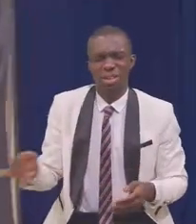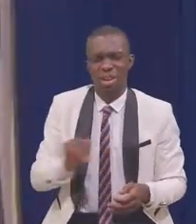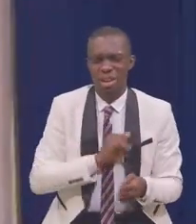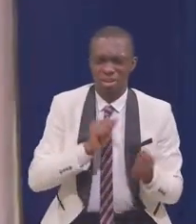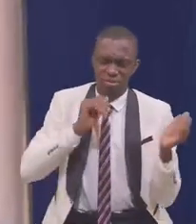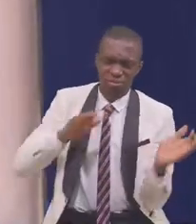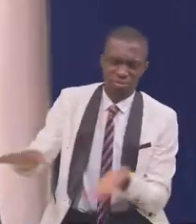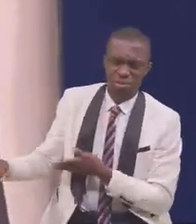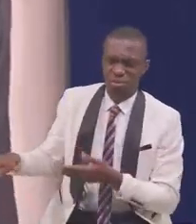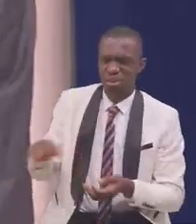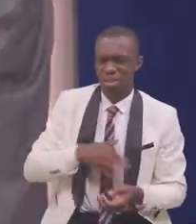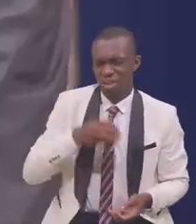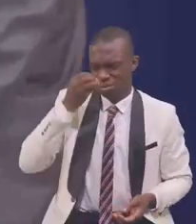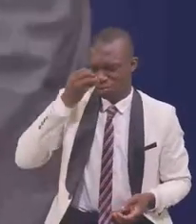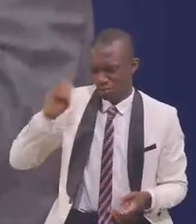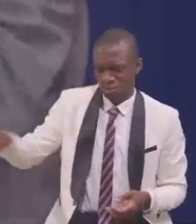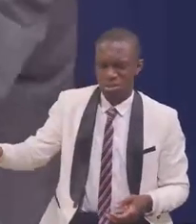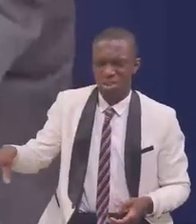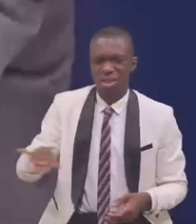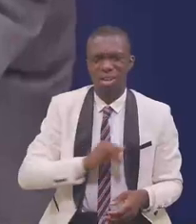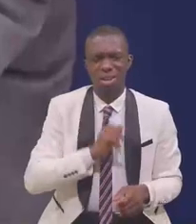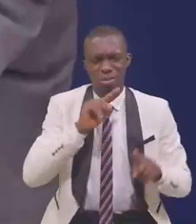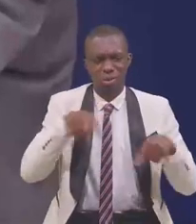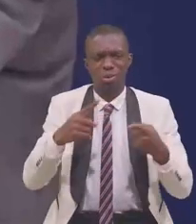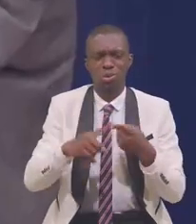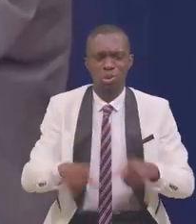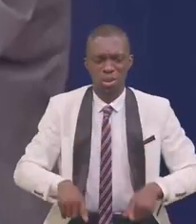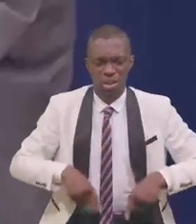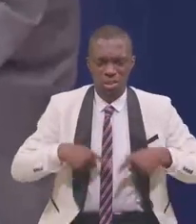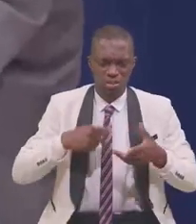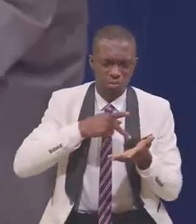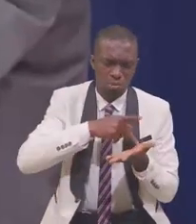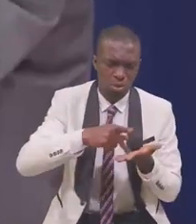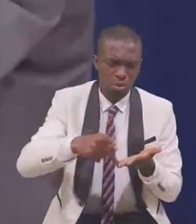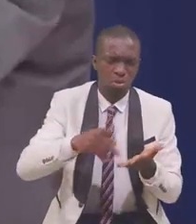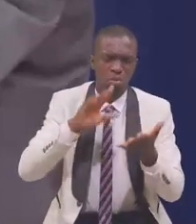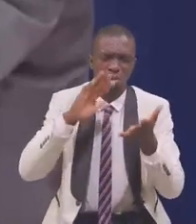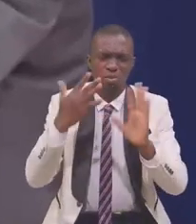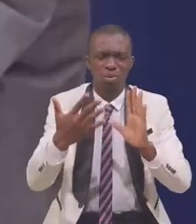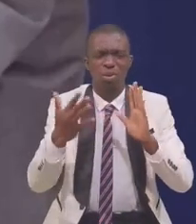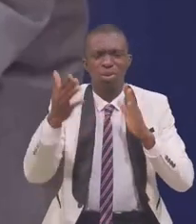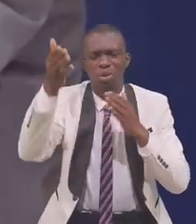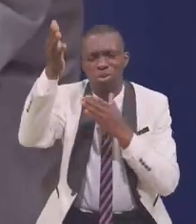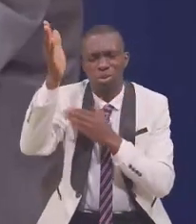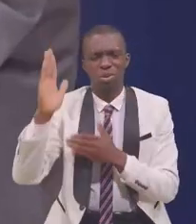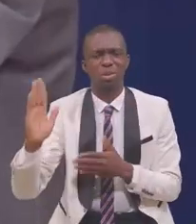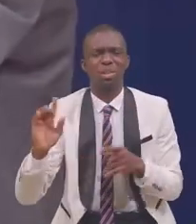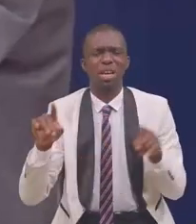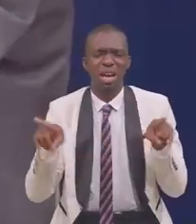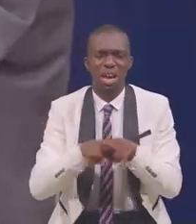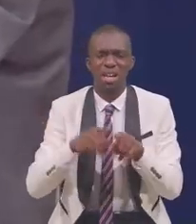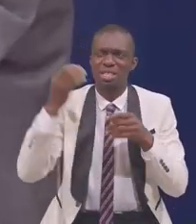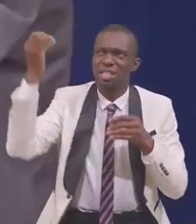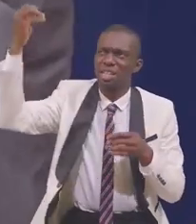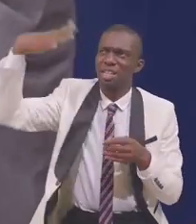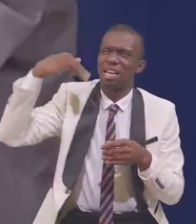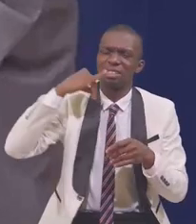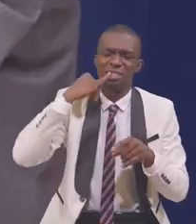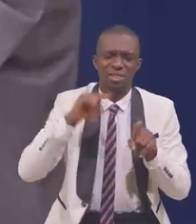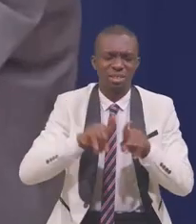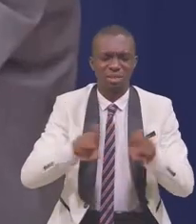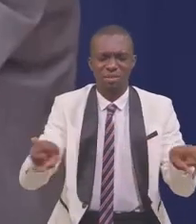juste, pure, pour le Seigneur. Je serai différent. Comme la lumière est différente des ténèbres du monde,